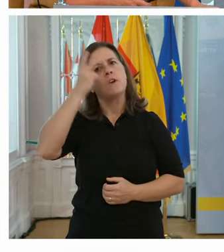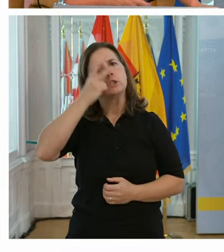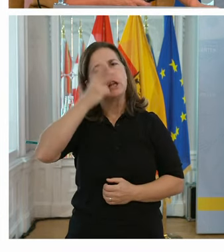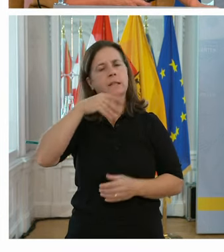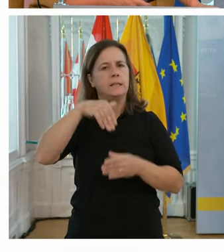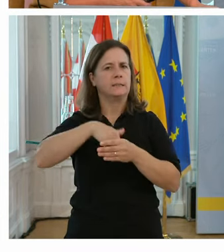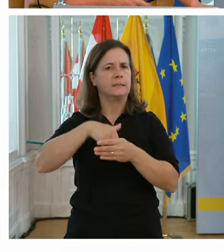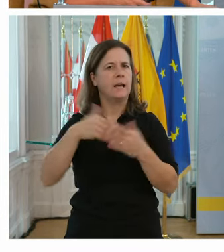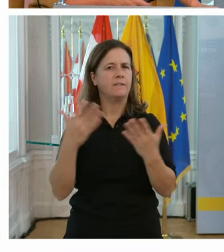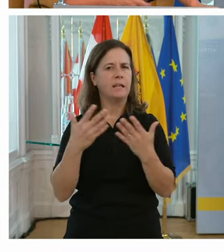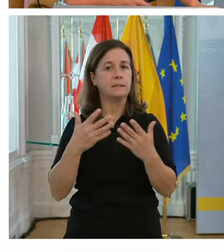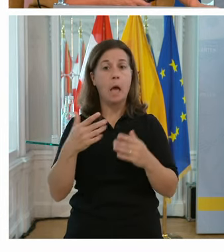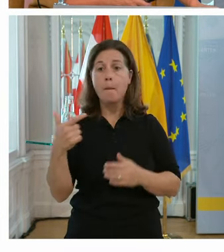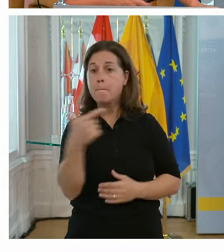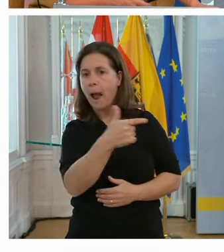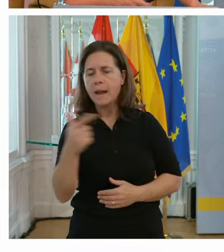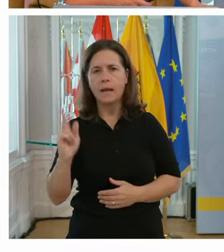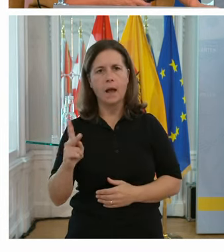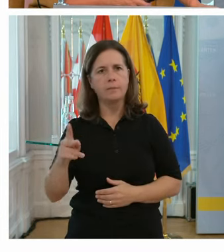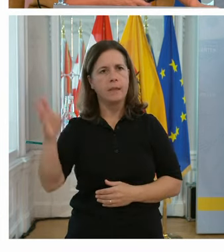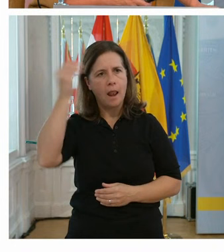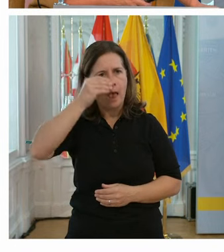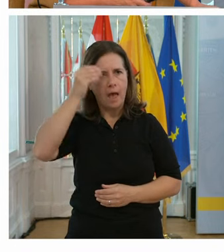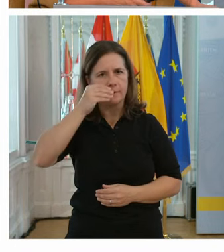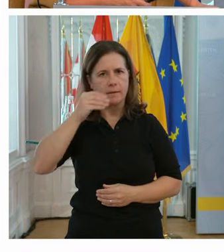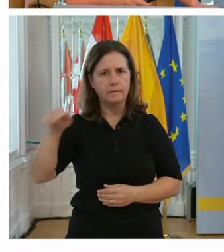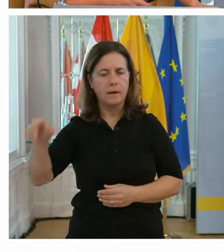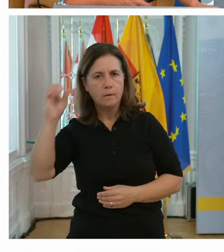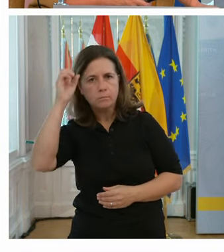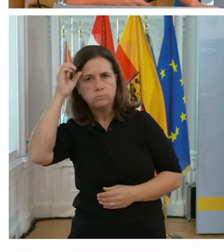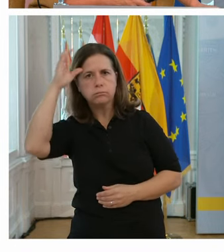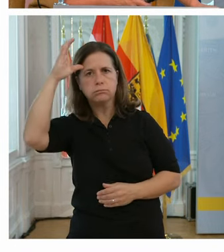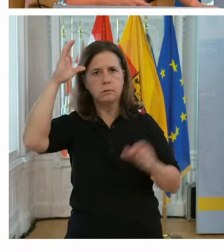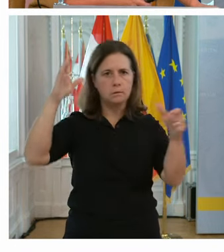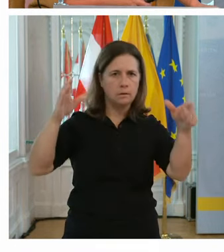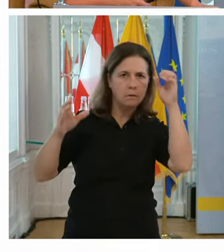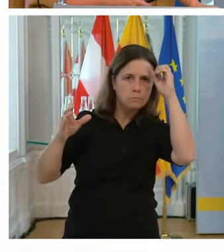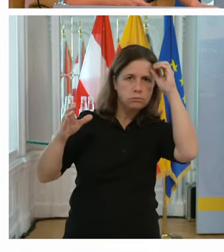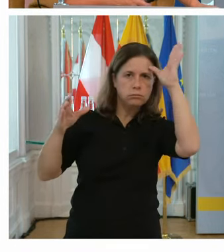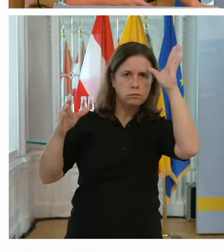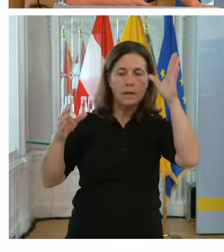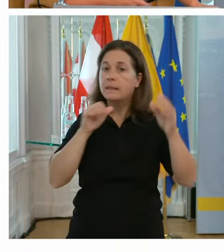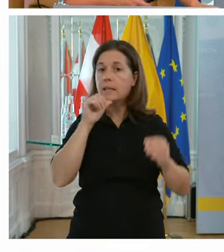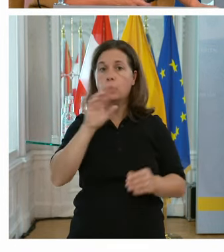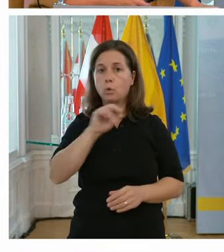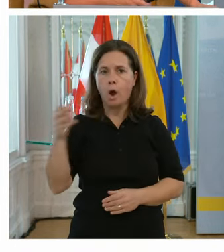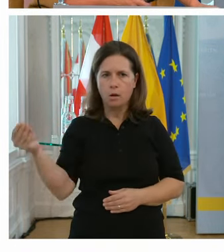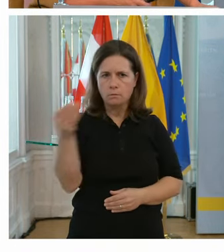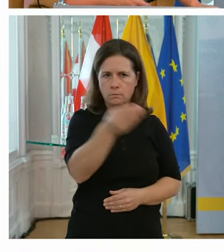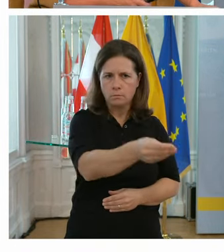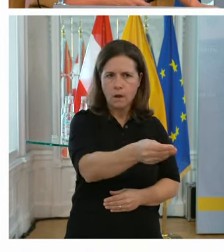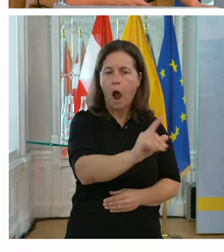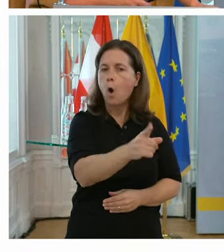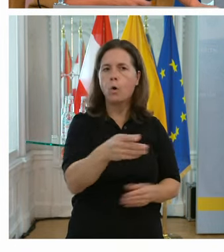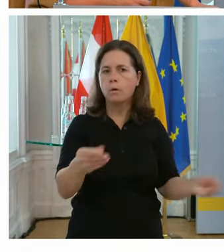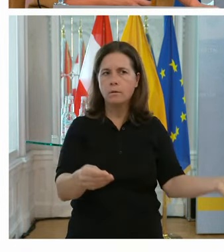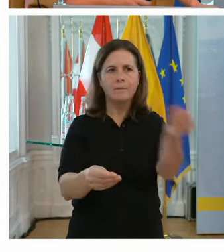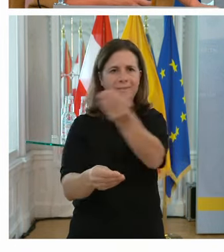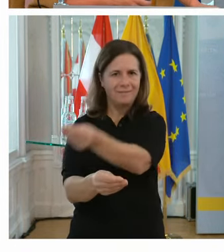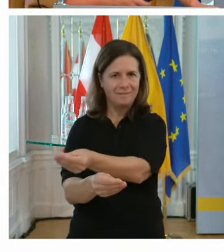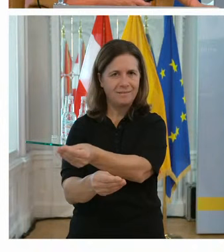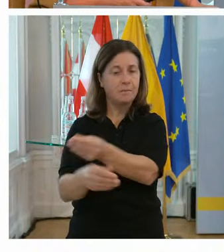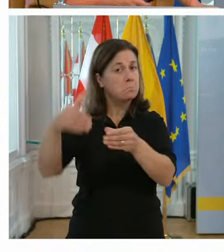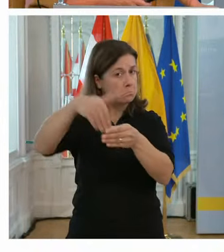sehr wohl, da lernen beide. Das ist nicht in eine Richtung, da lernen beide. Und es macht auch Spaß.